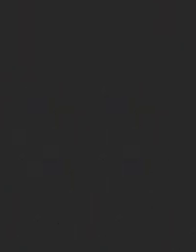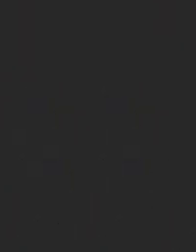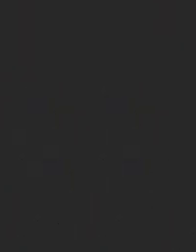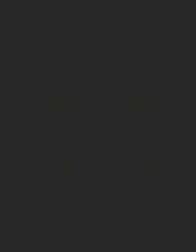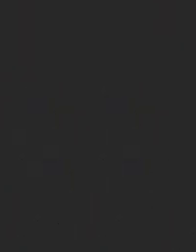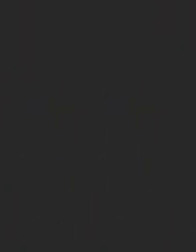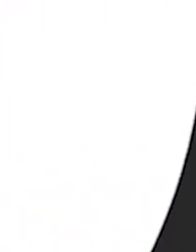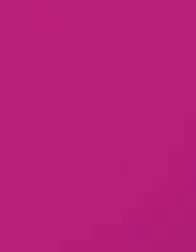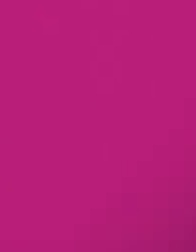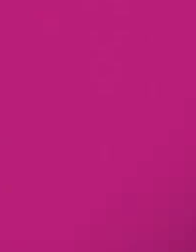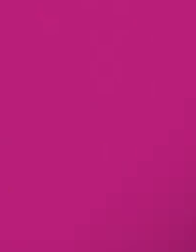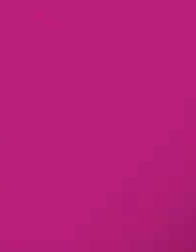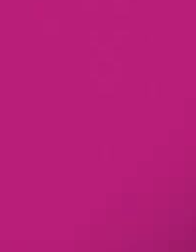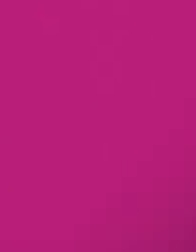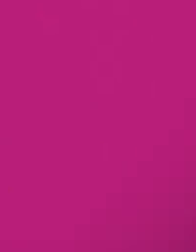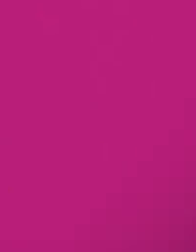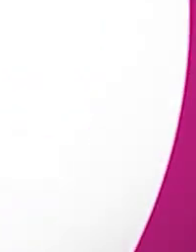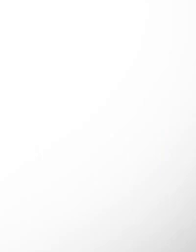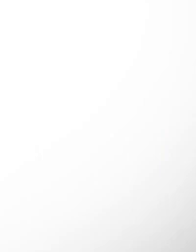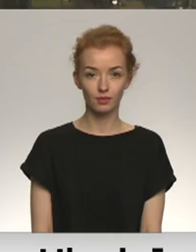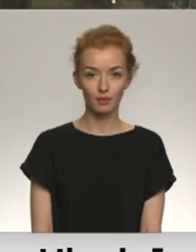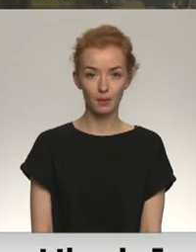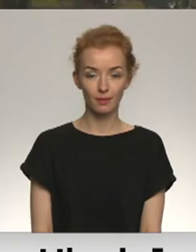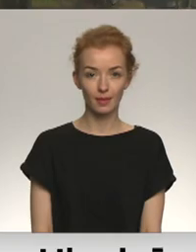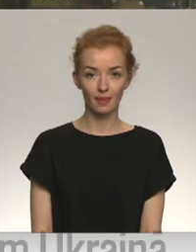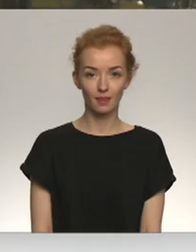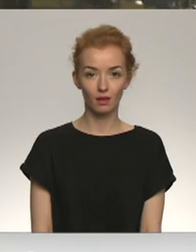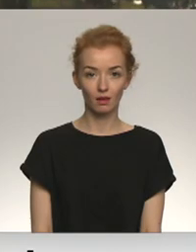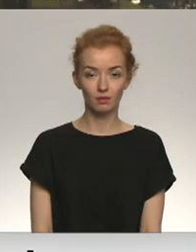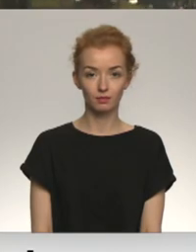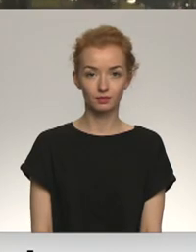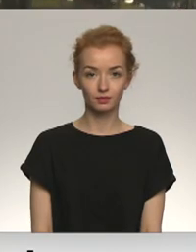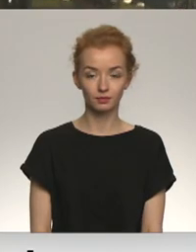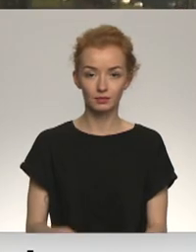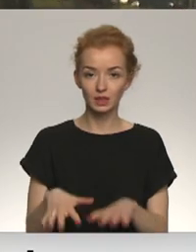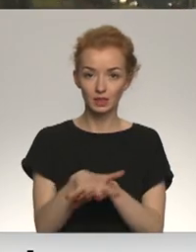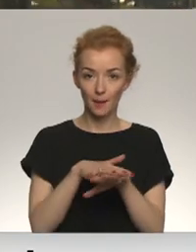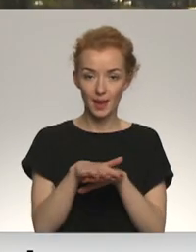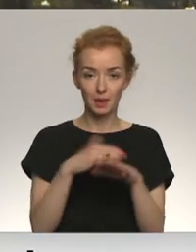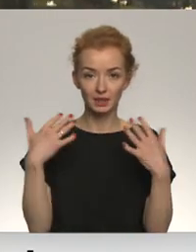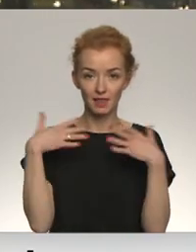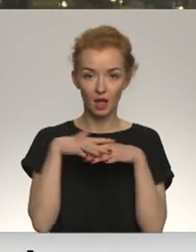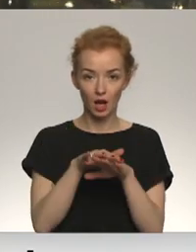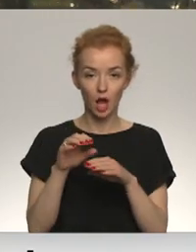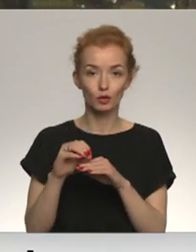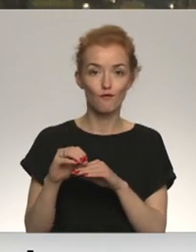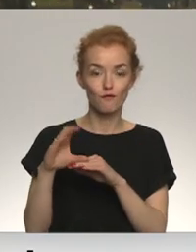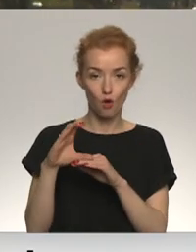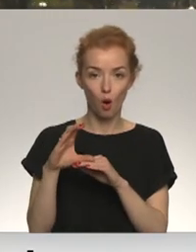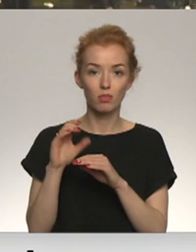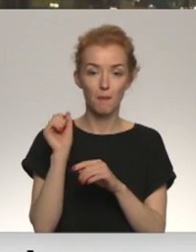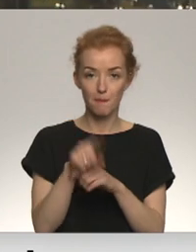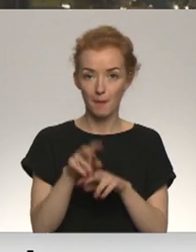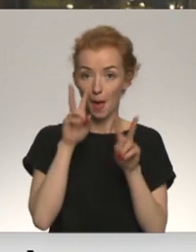Re! Viss ēters ir te! Pēc Samiedrības integrācijas fonda pasūtījuma veiktā